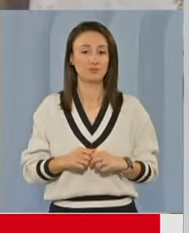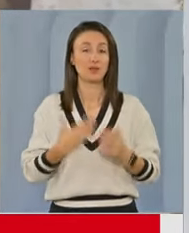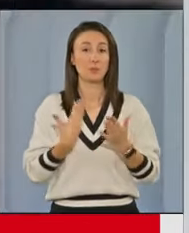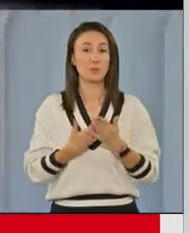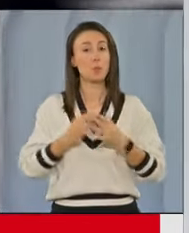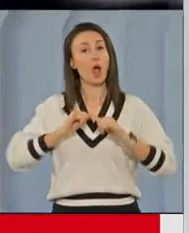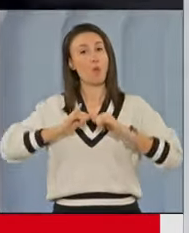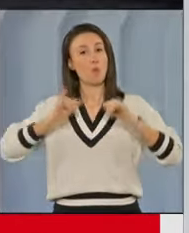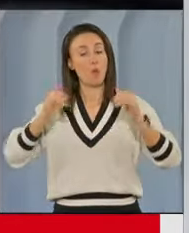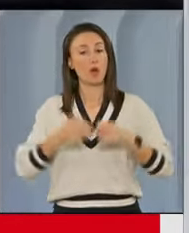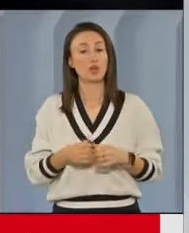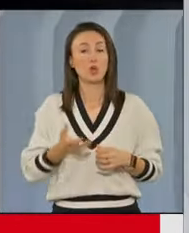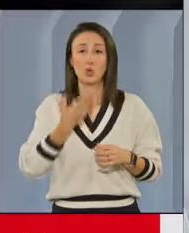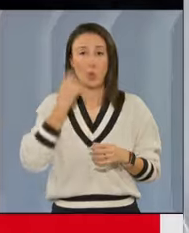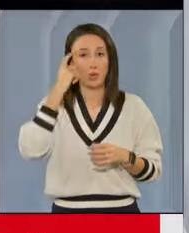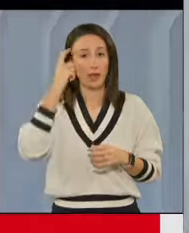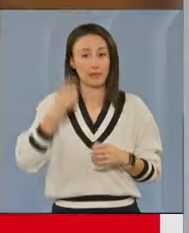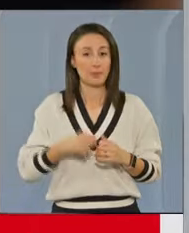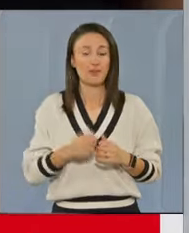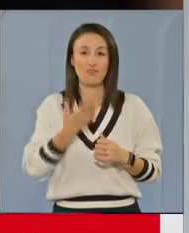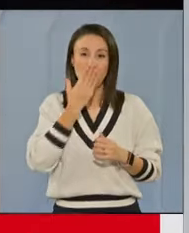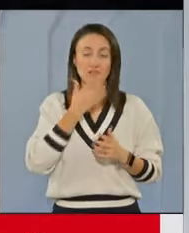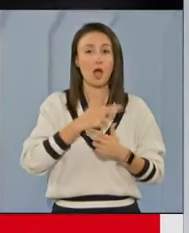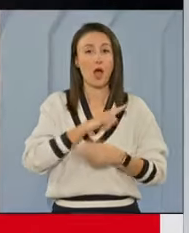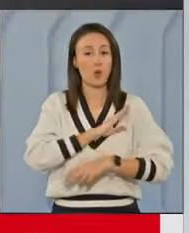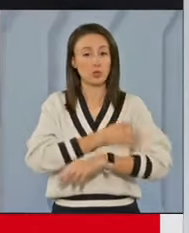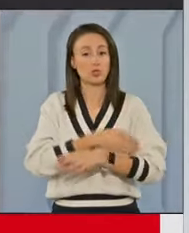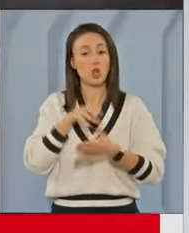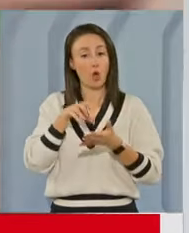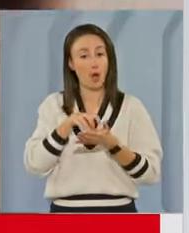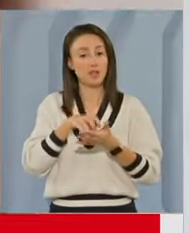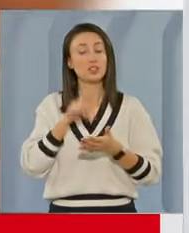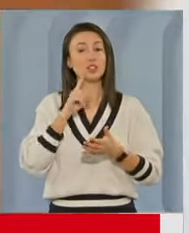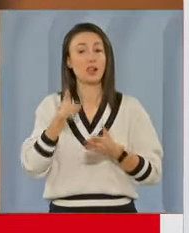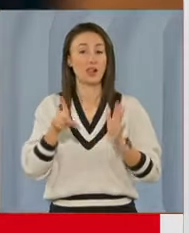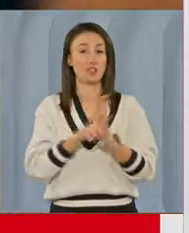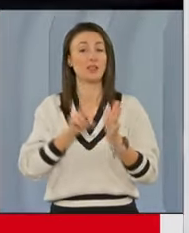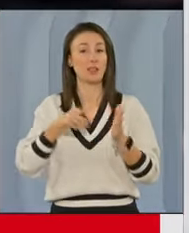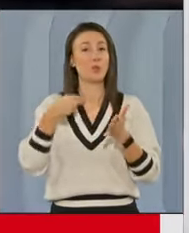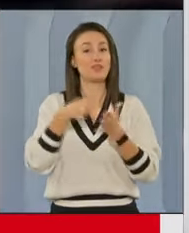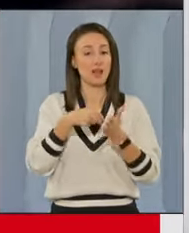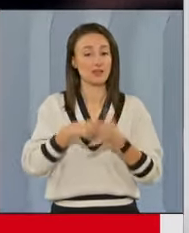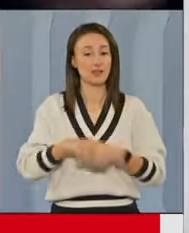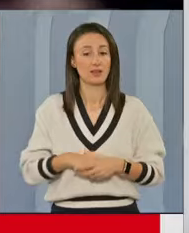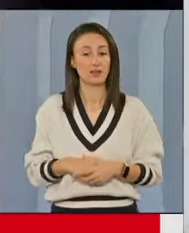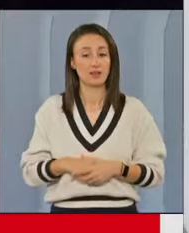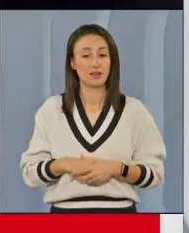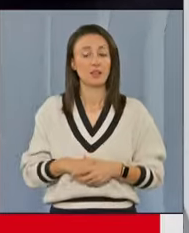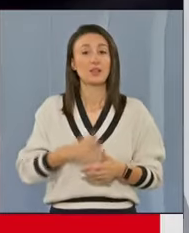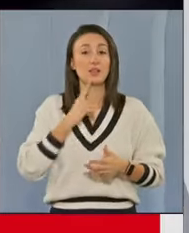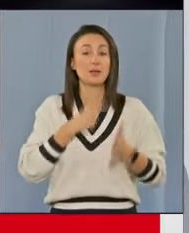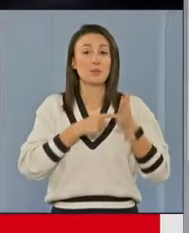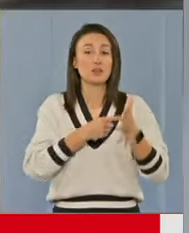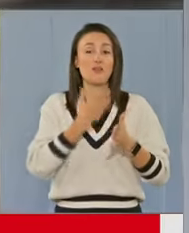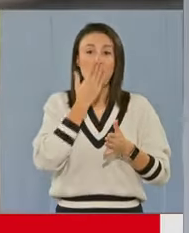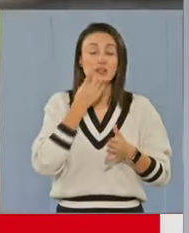amploare de masă și nici nu au credibilitate în fața autorităților locale pentru că și autoritățile locale prin lege trebuie să finanțeze Iar în momentul în care se prezintă